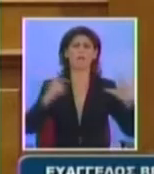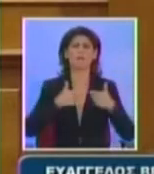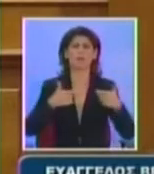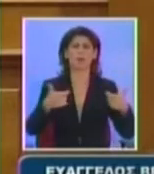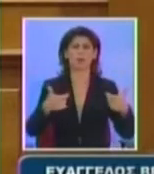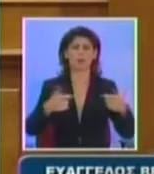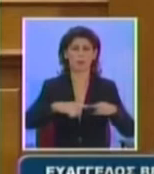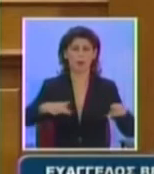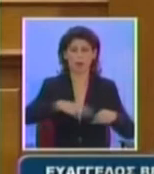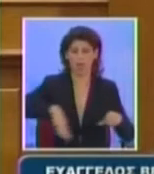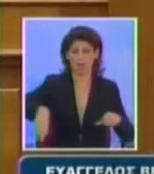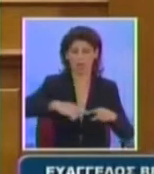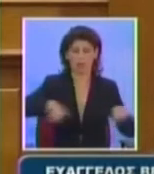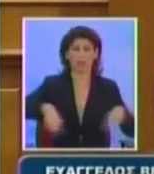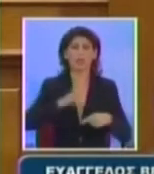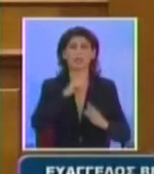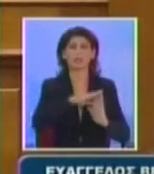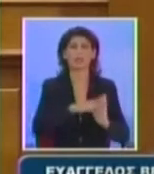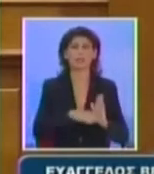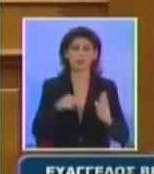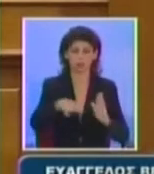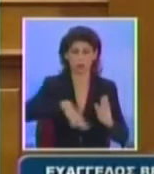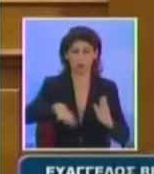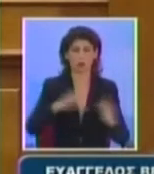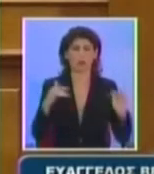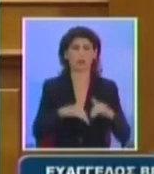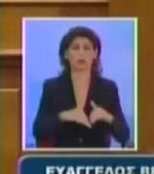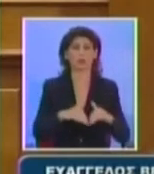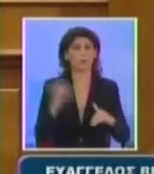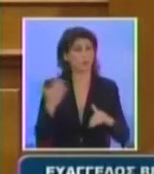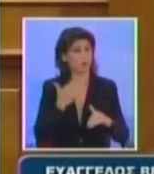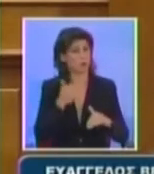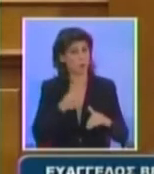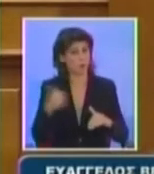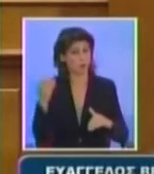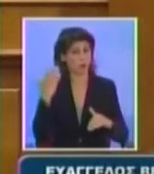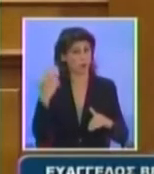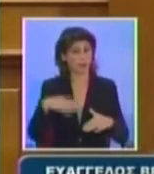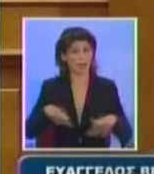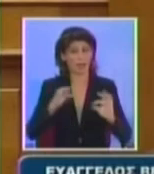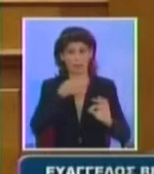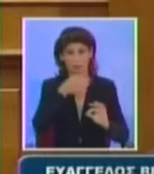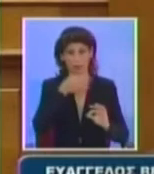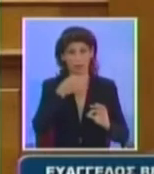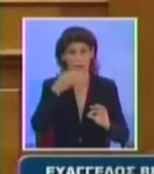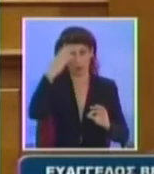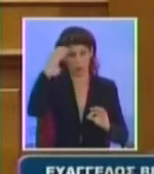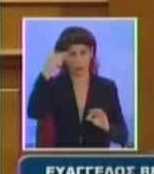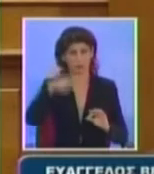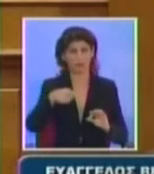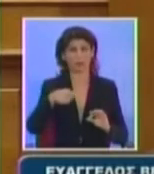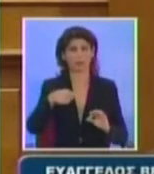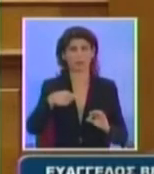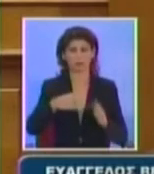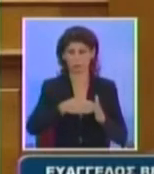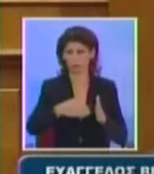Συντάγματος, στο χώρο της συγκέντρωσης. Μόνο που όταν άρχισε να μιλάει ο κύριος Τσίπρας και